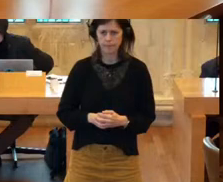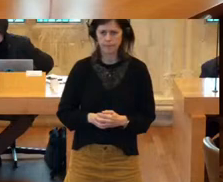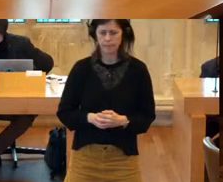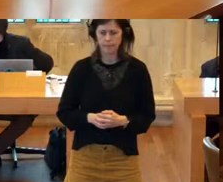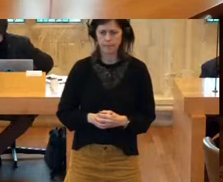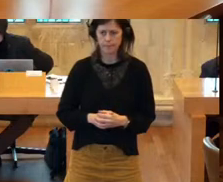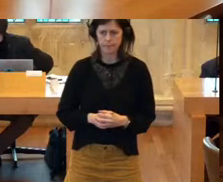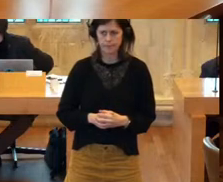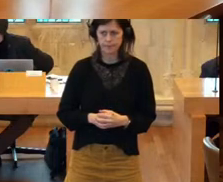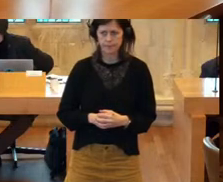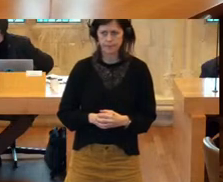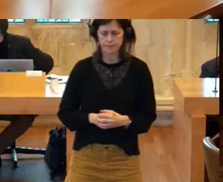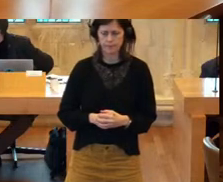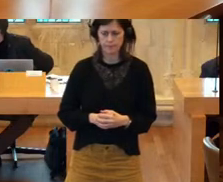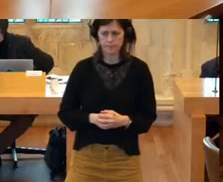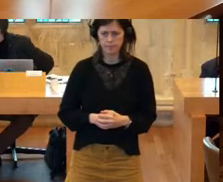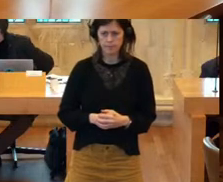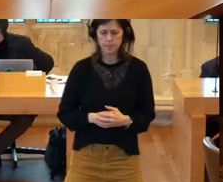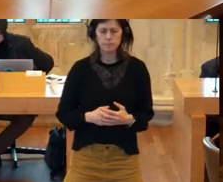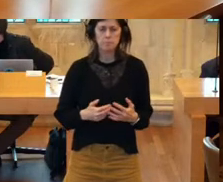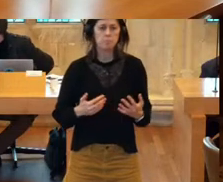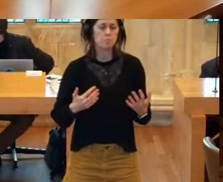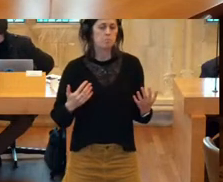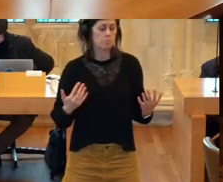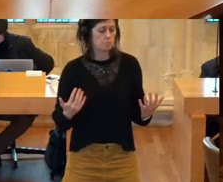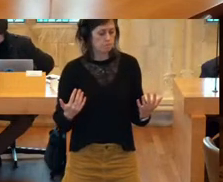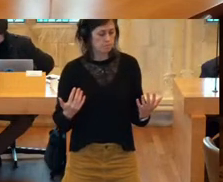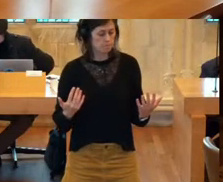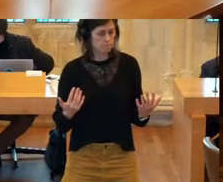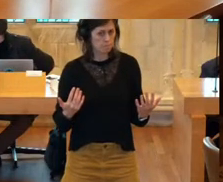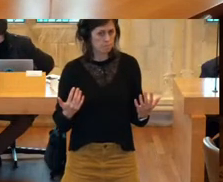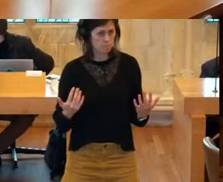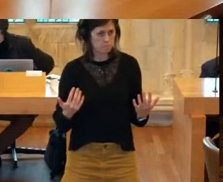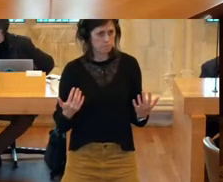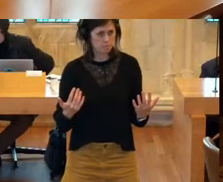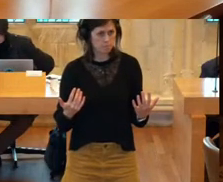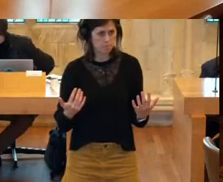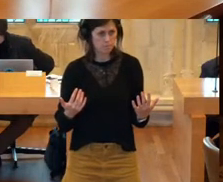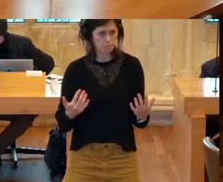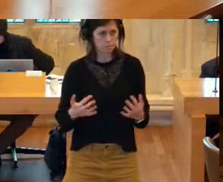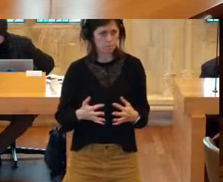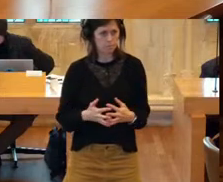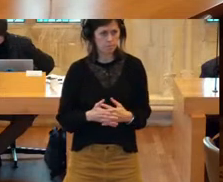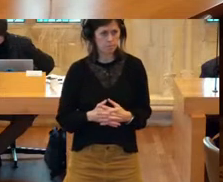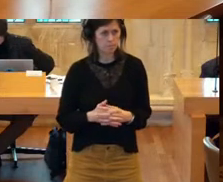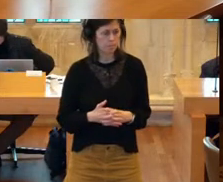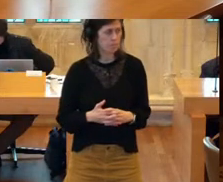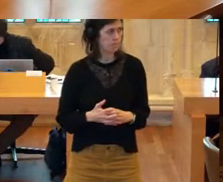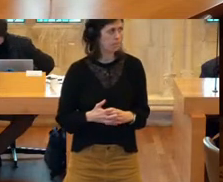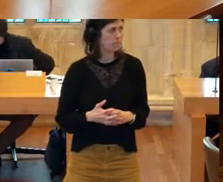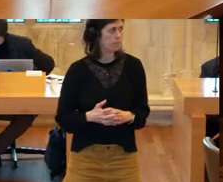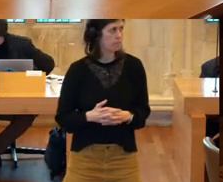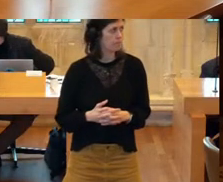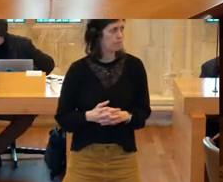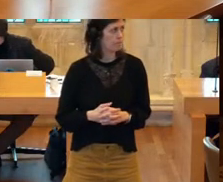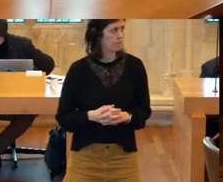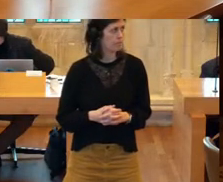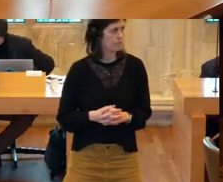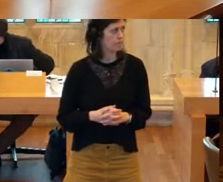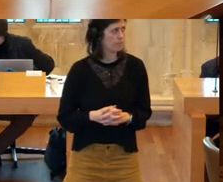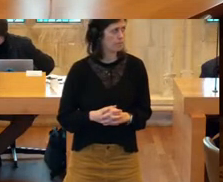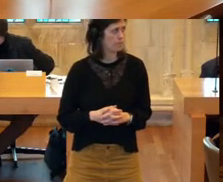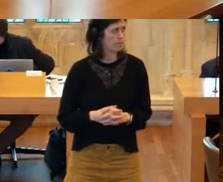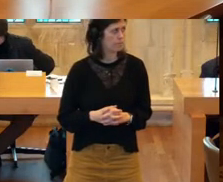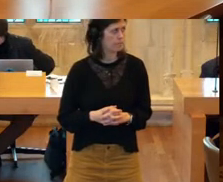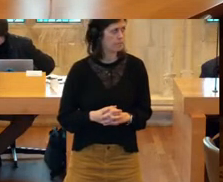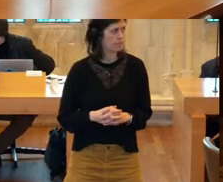Bon, alors peut-être... Alors, on va peut-être prendre dans l'ordre un peu des